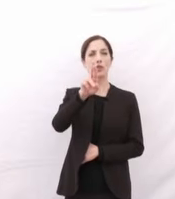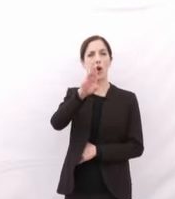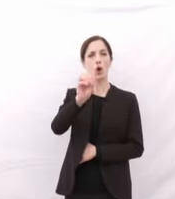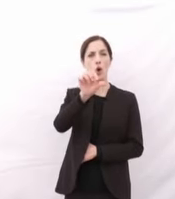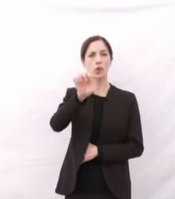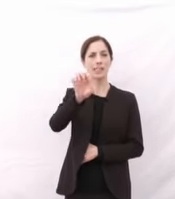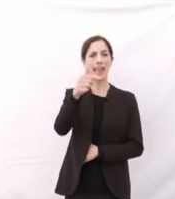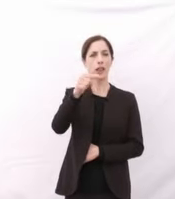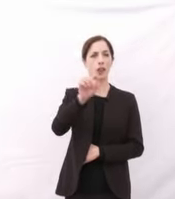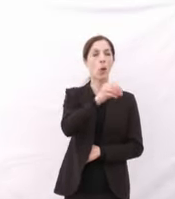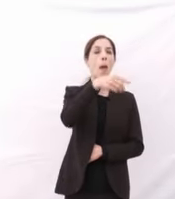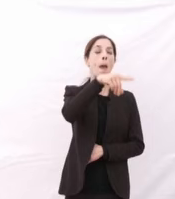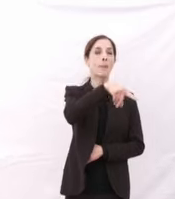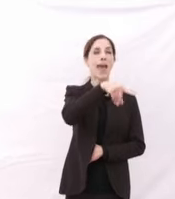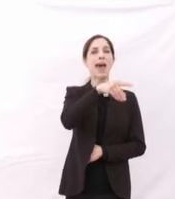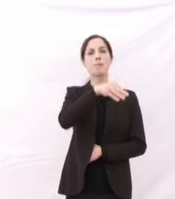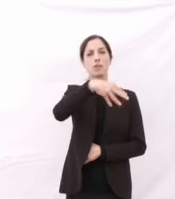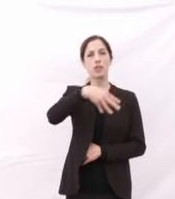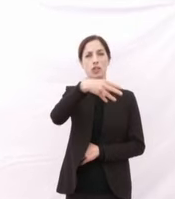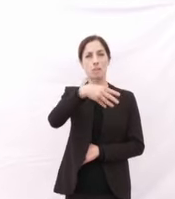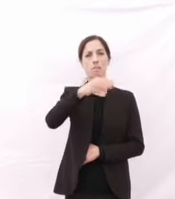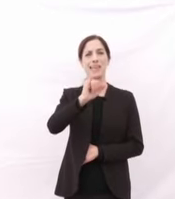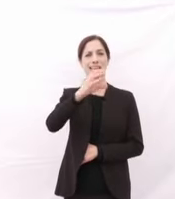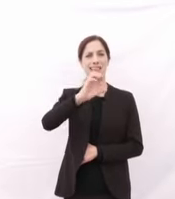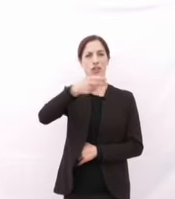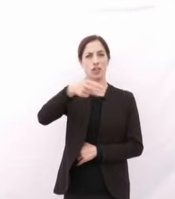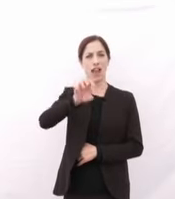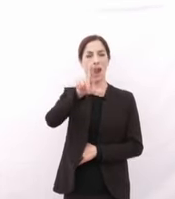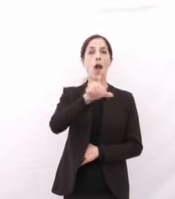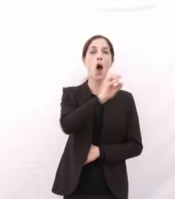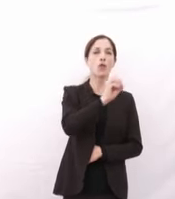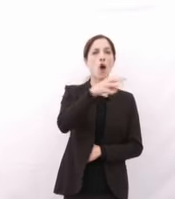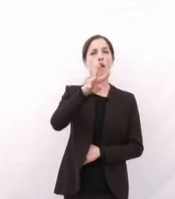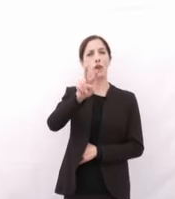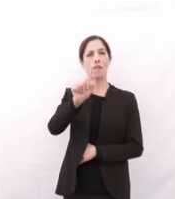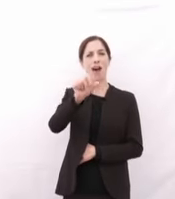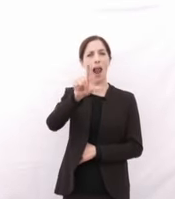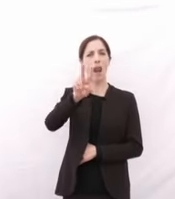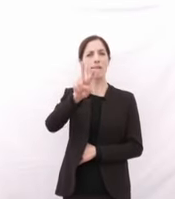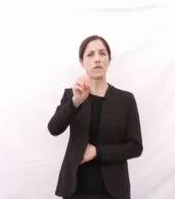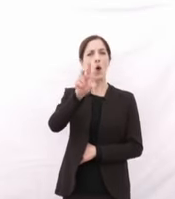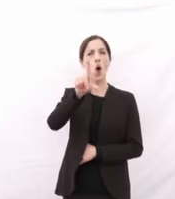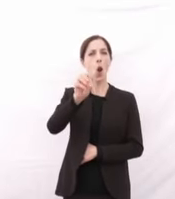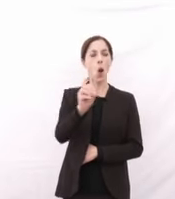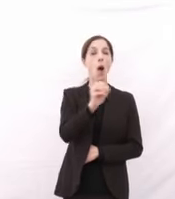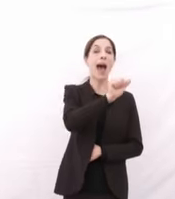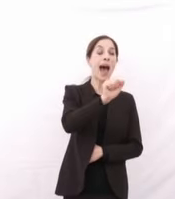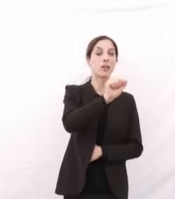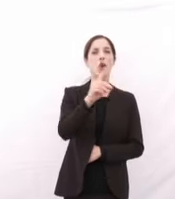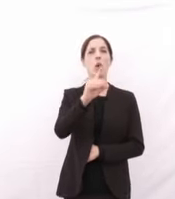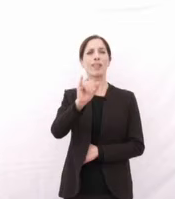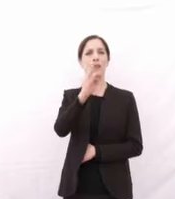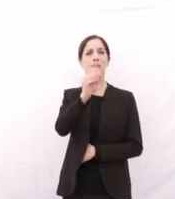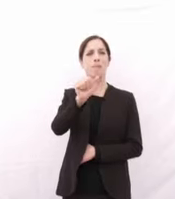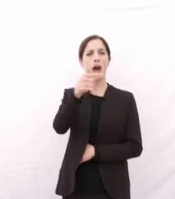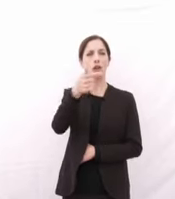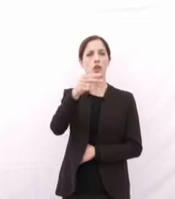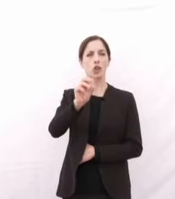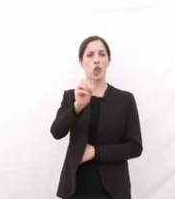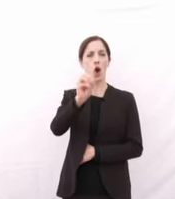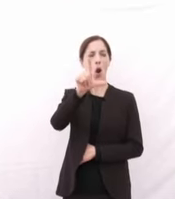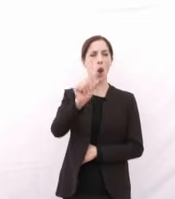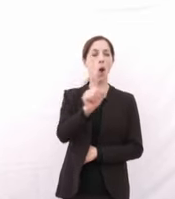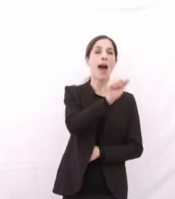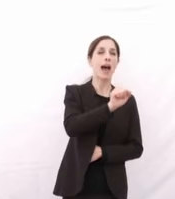Pier Michel. Onofrio Valvola. Angelo Di Bartolo. Annunziata Pesce.